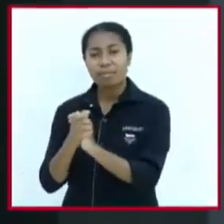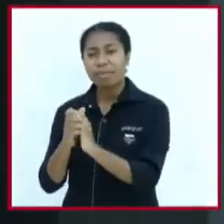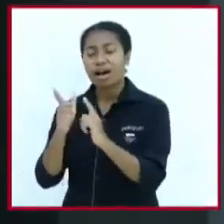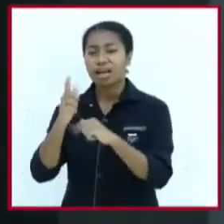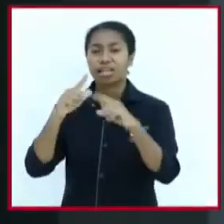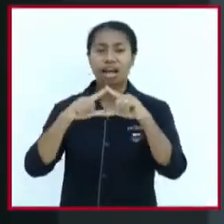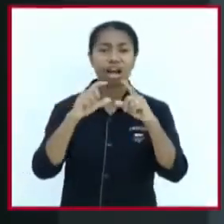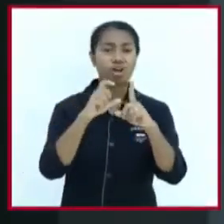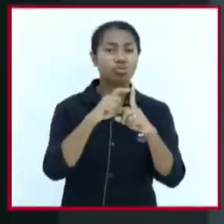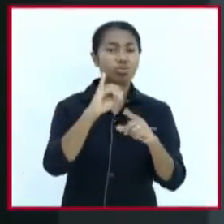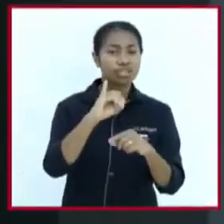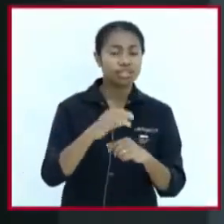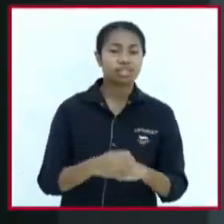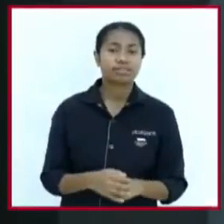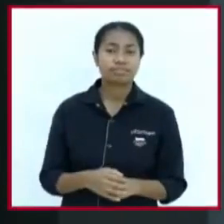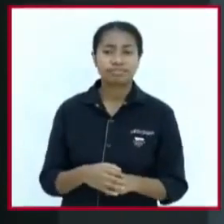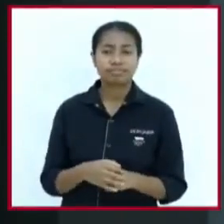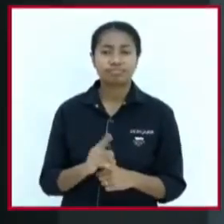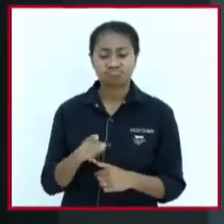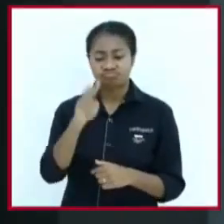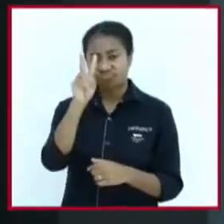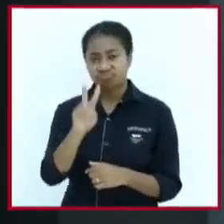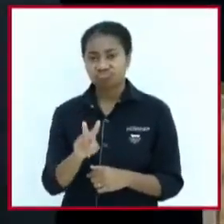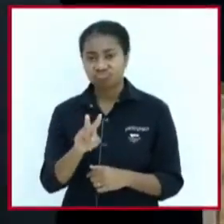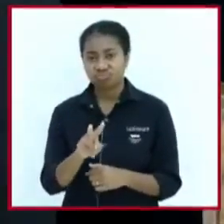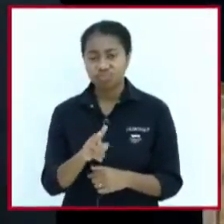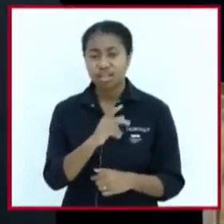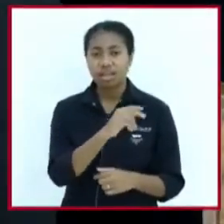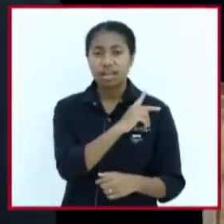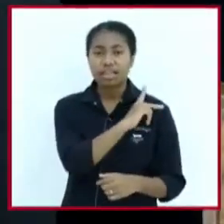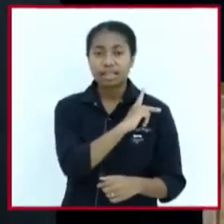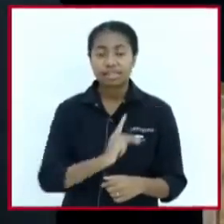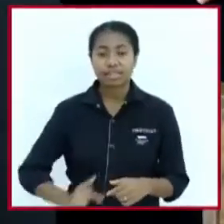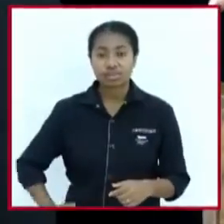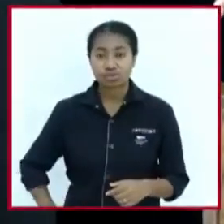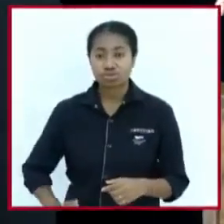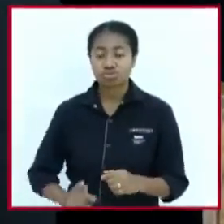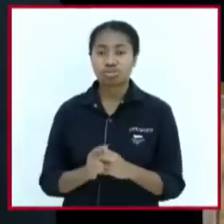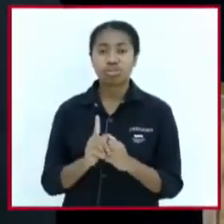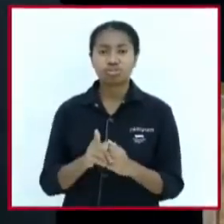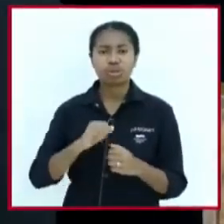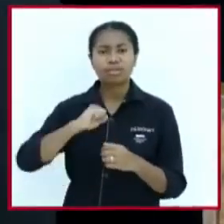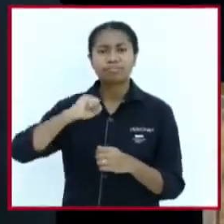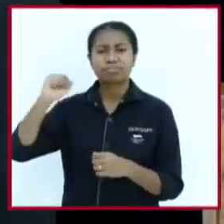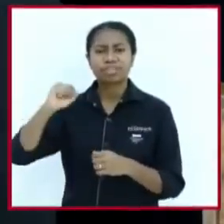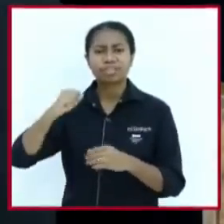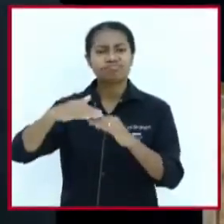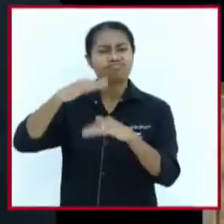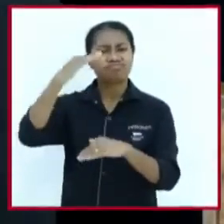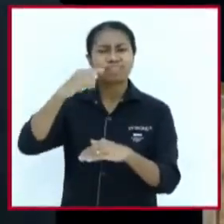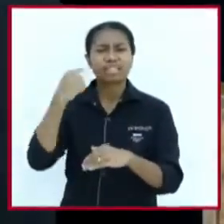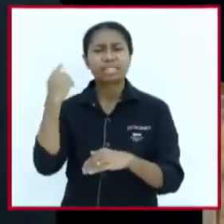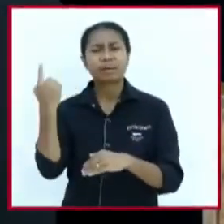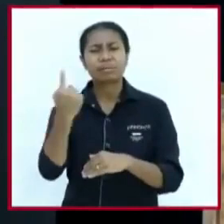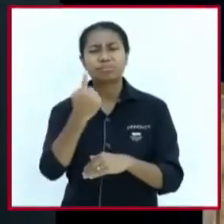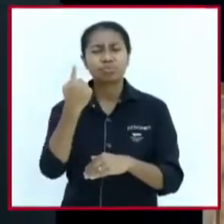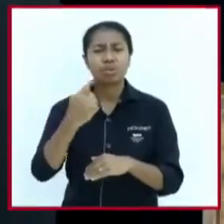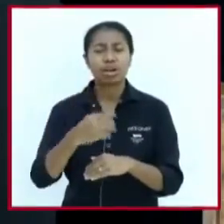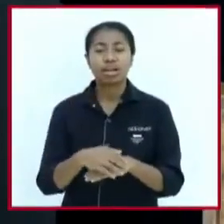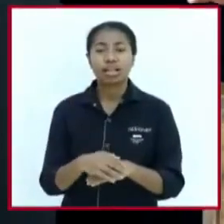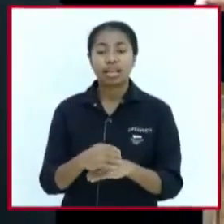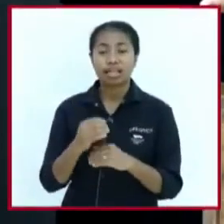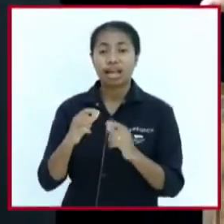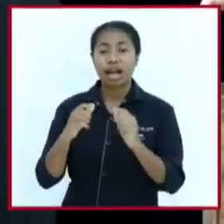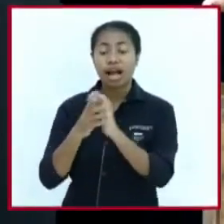sebabnya perhatikan Kristen lebih dari agama Yahudi Kristus lebih dari seluruh sistem agama Yahudi